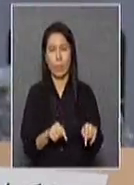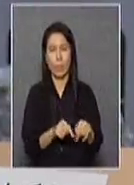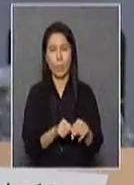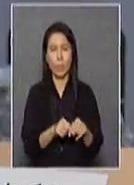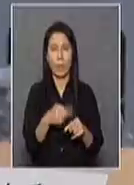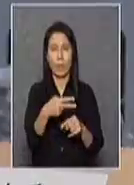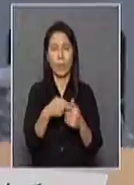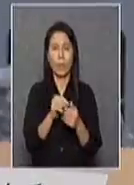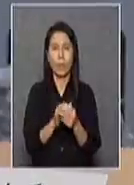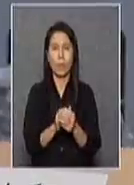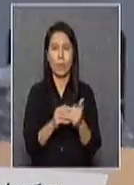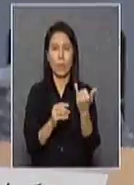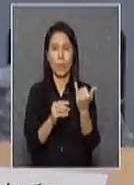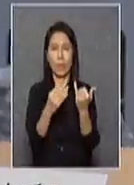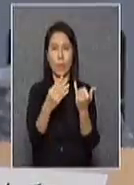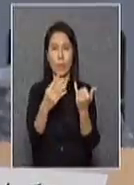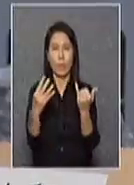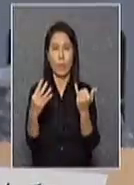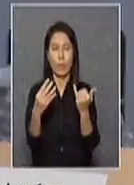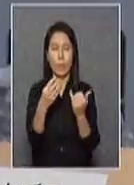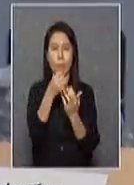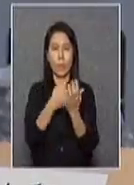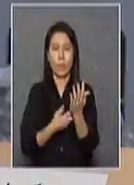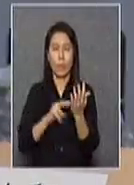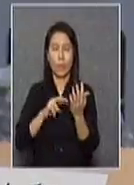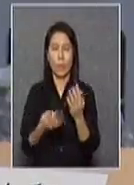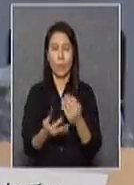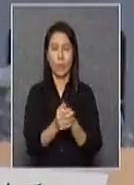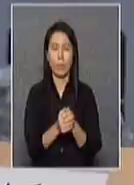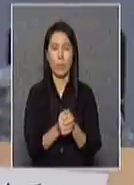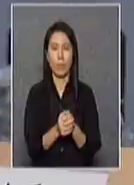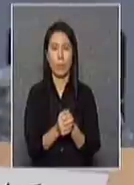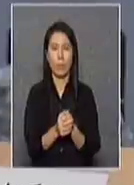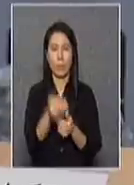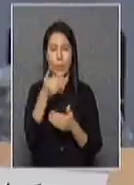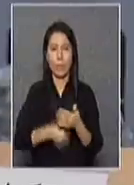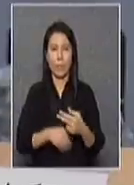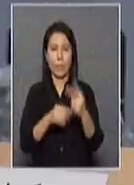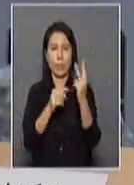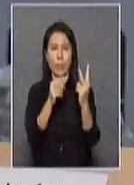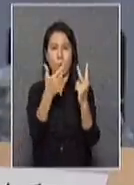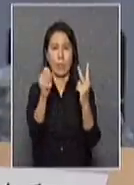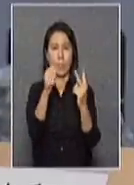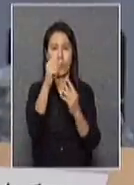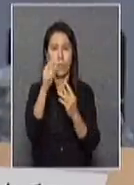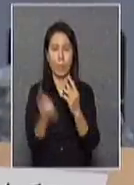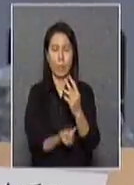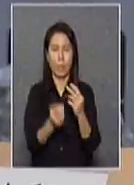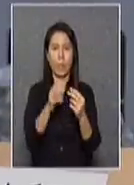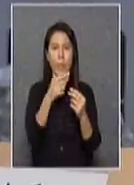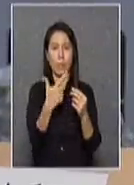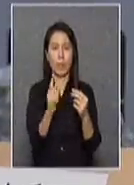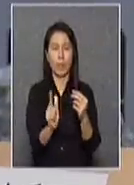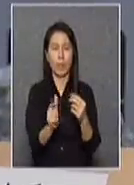附錄二嘅第六百四十四項修正案，削減二百八十萬零八百元，